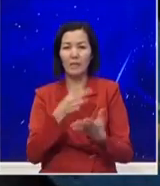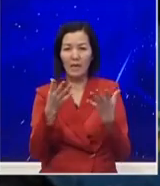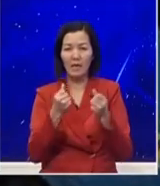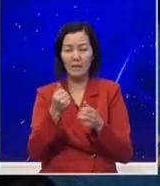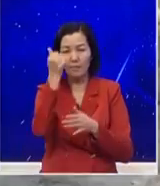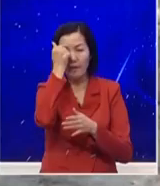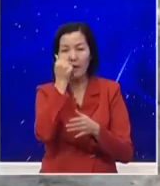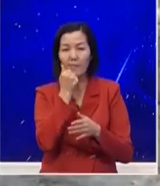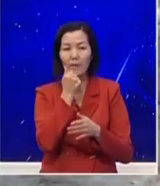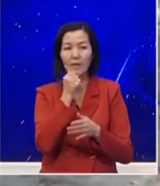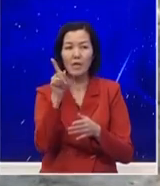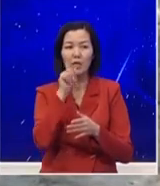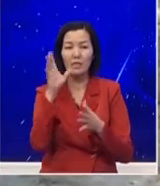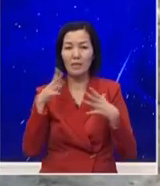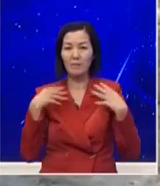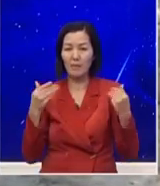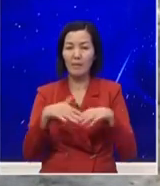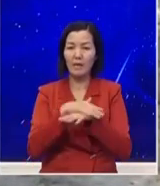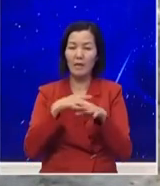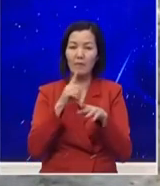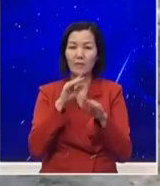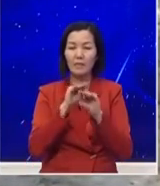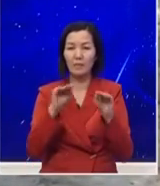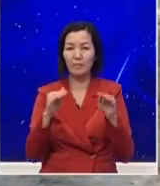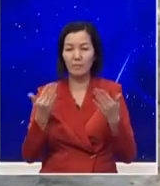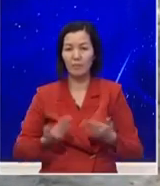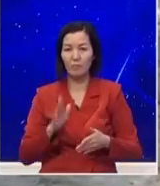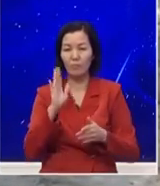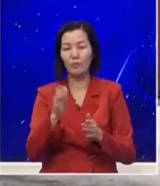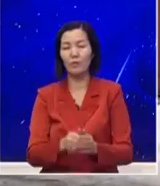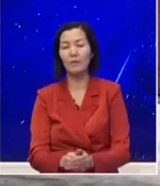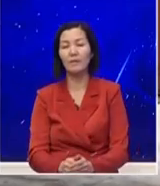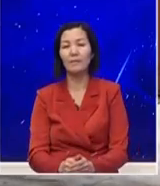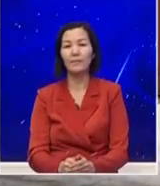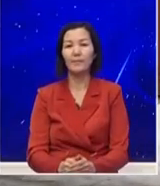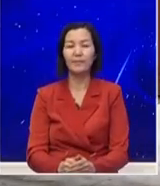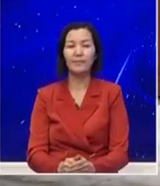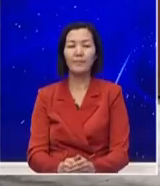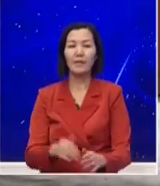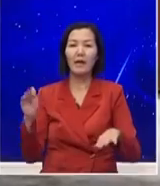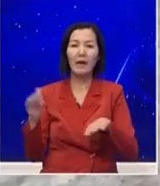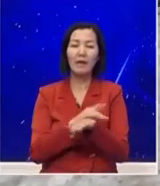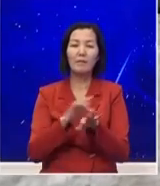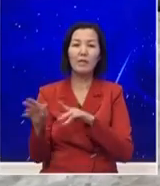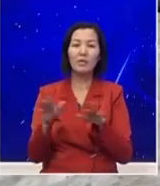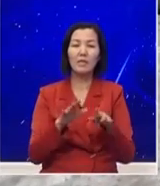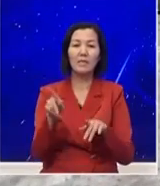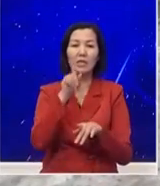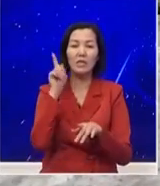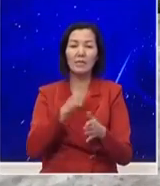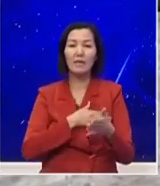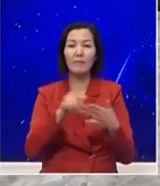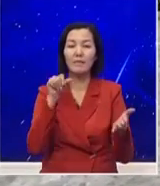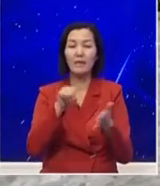Рахметімізді айтамыз, жастар аман болсын, халқымыз аман болсын, заманымыз тыныш болсын. Қайырымдылық шарасына жастар бір кісіде